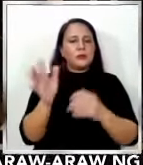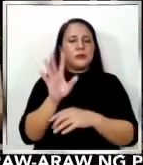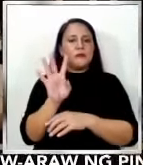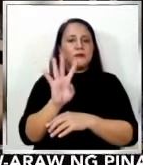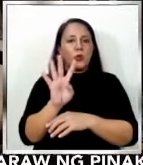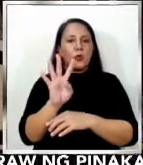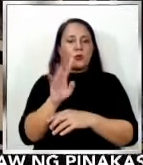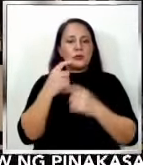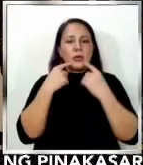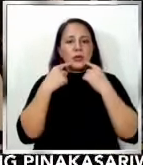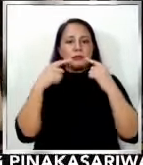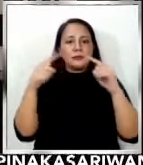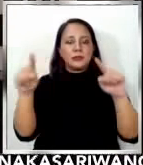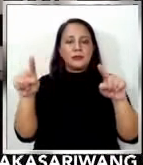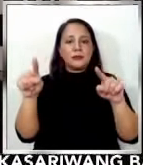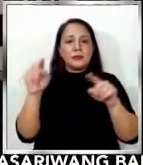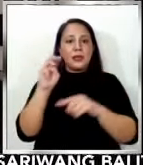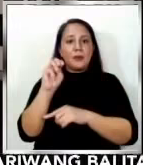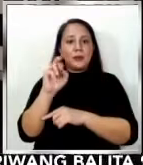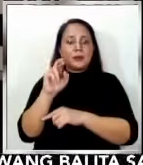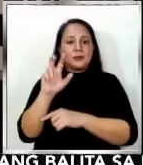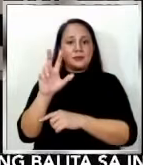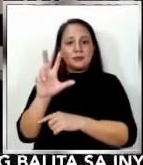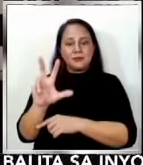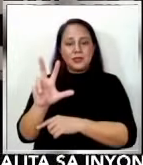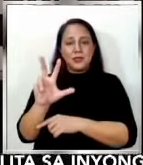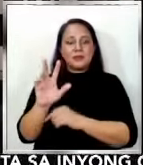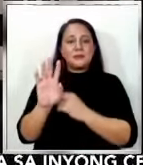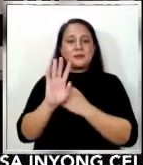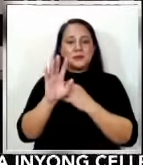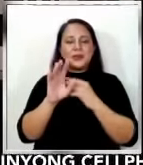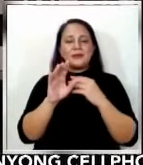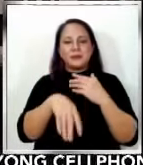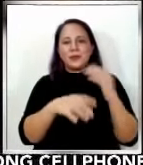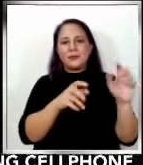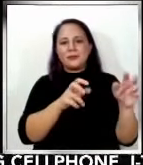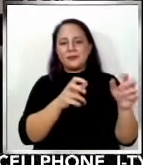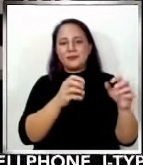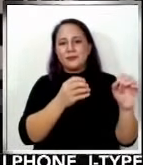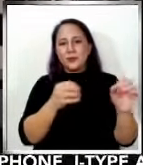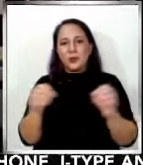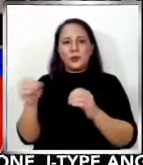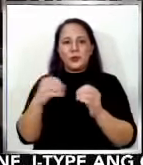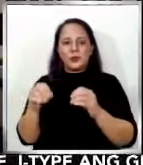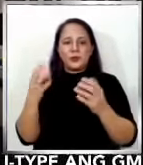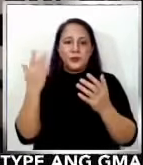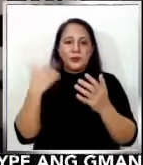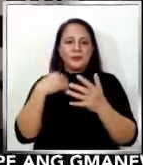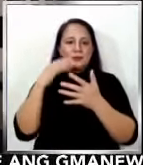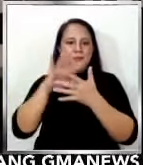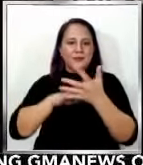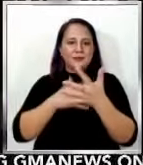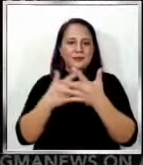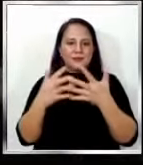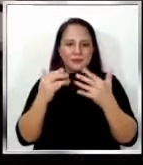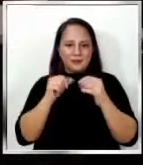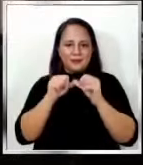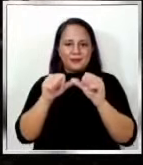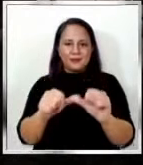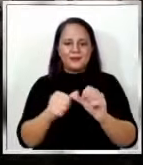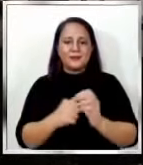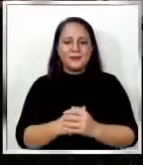ang pamunuan ng MRT 3 na balik operasyon ng mga tren sa regular nitong biyahe. Mai Bermudez,